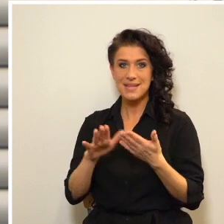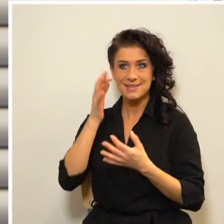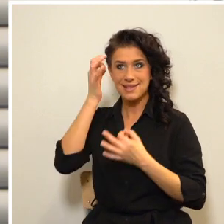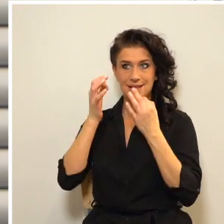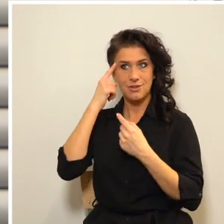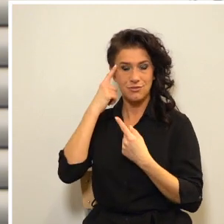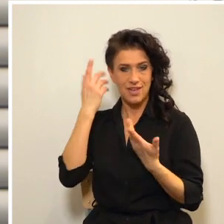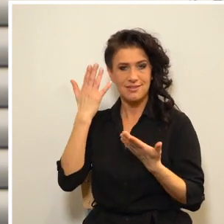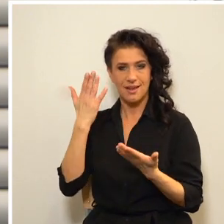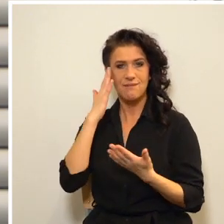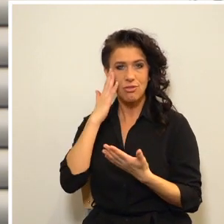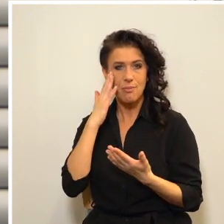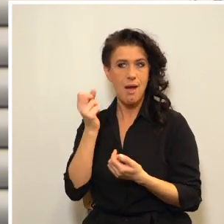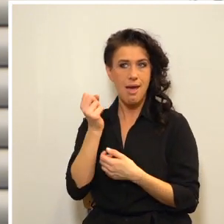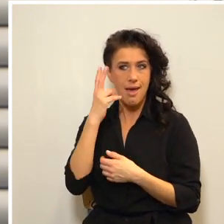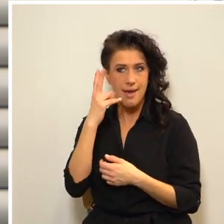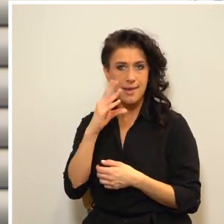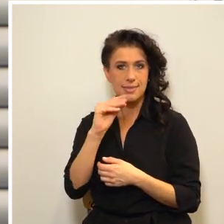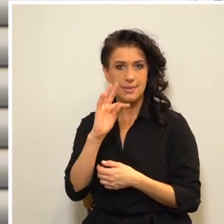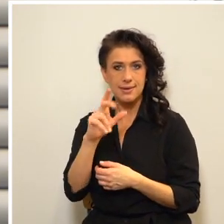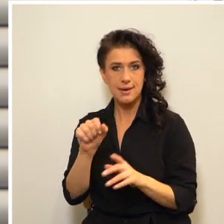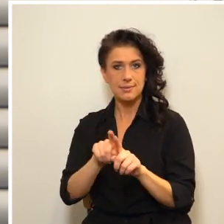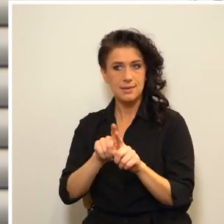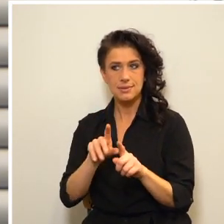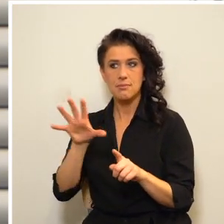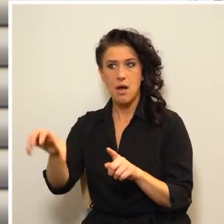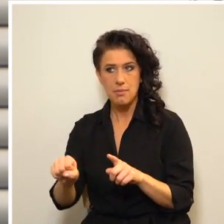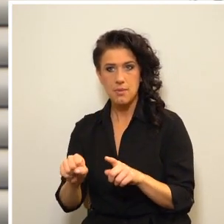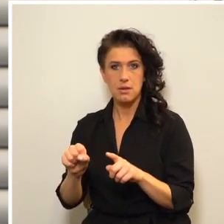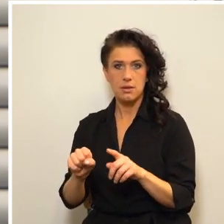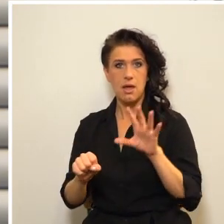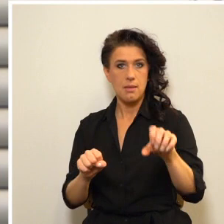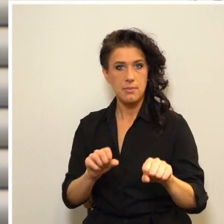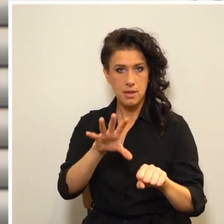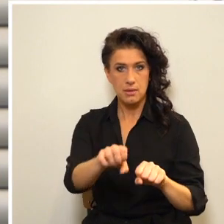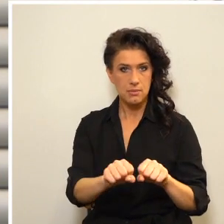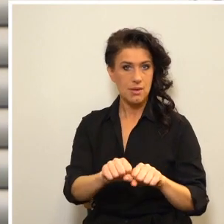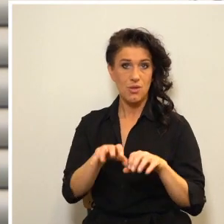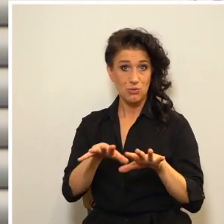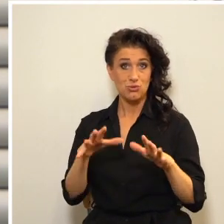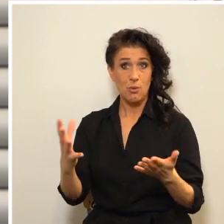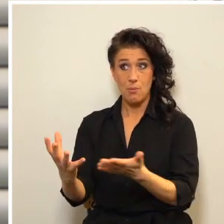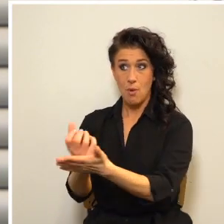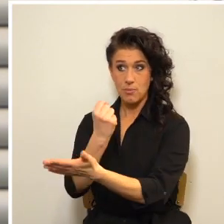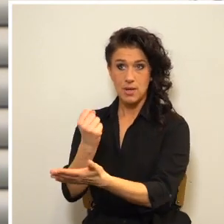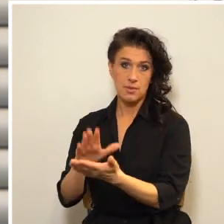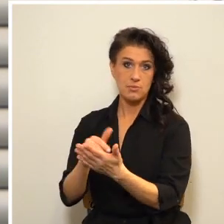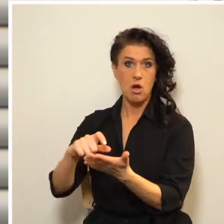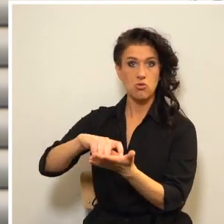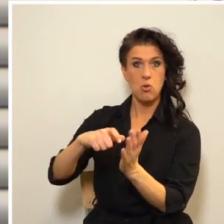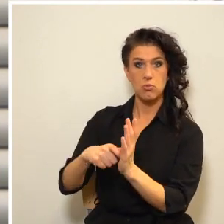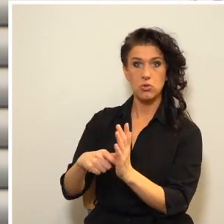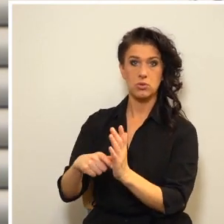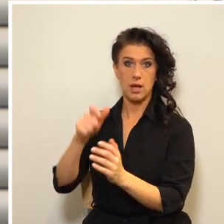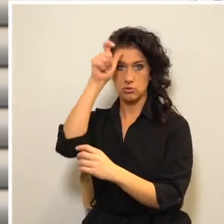kwestii etycznych tak bo ingerencja może być coraz większa Tak możemy pobierać się nie tylko komórki